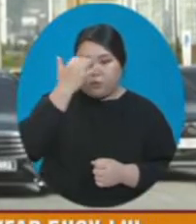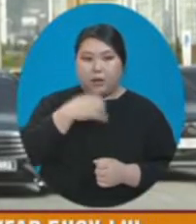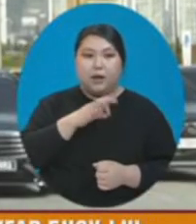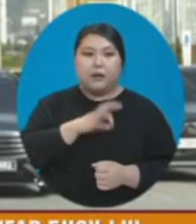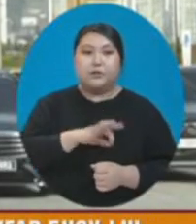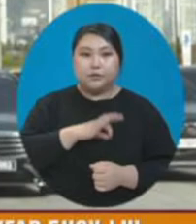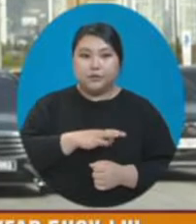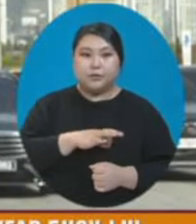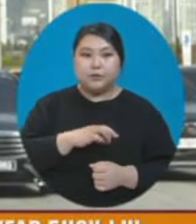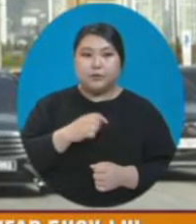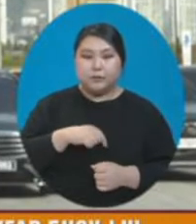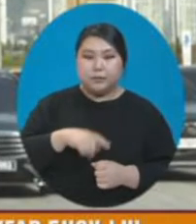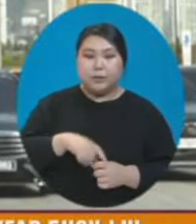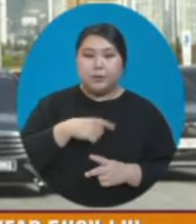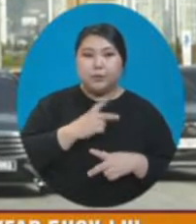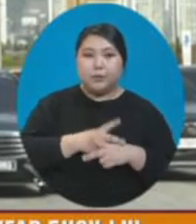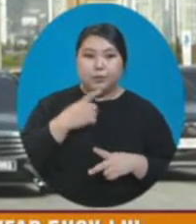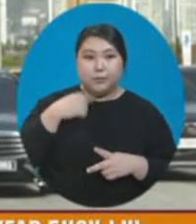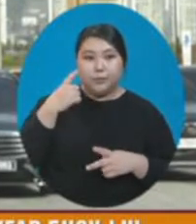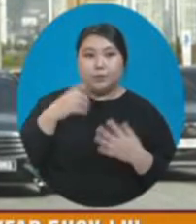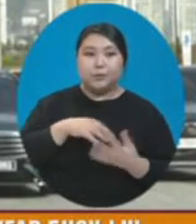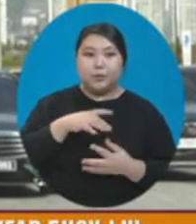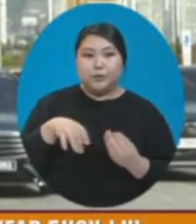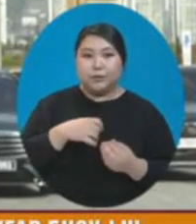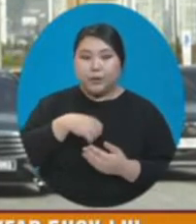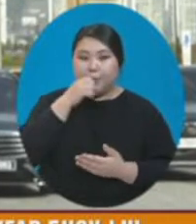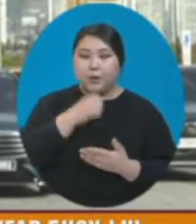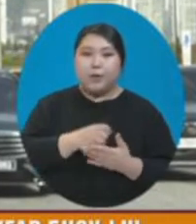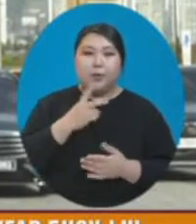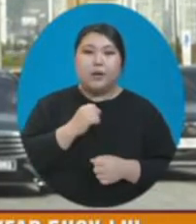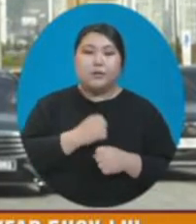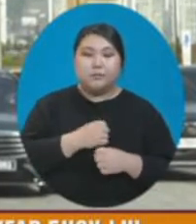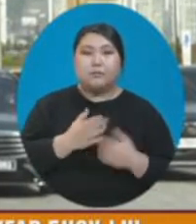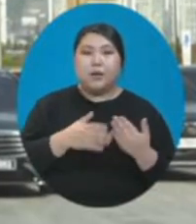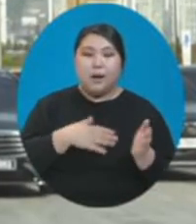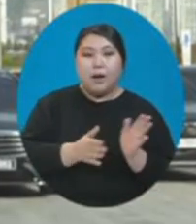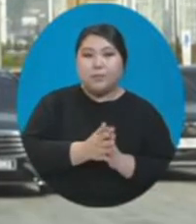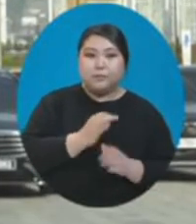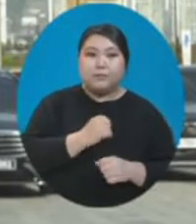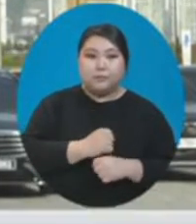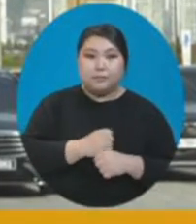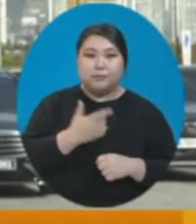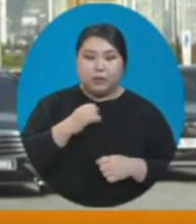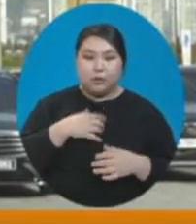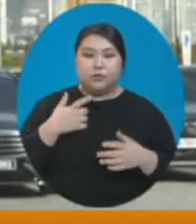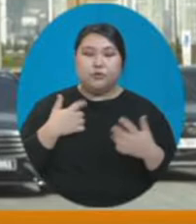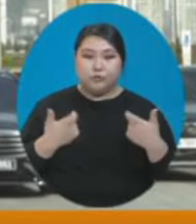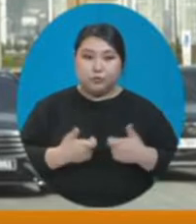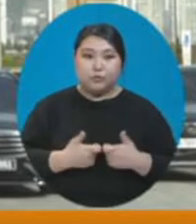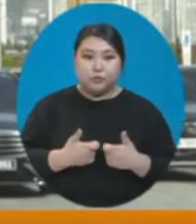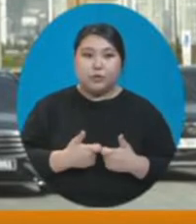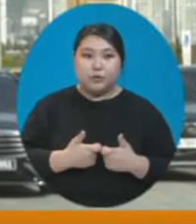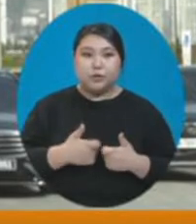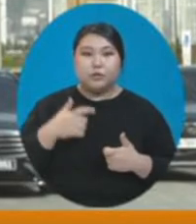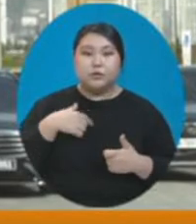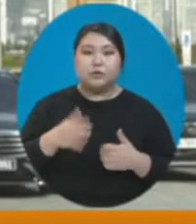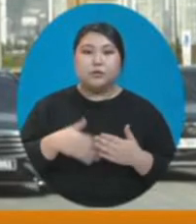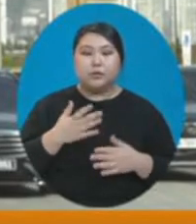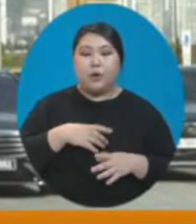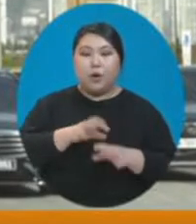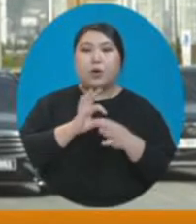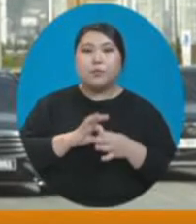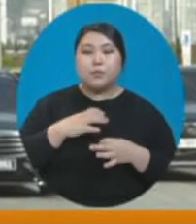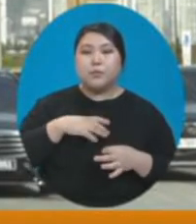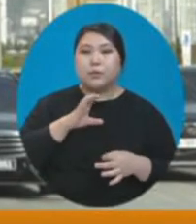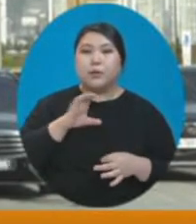ашиглаж хуулийг одоо боловсруулах мөн батлах энэ үйл ажиллагаанд ашиглагсан тийм бол хамтарч ажиллагсан амарцсан тохирлоо. Тэгээд холбогдох байгууллал болон